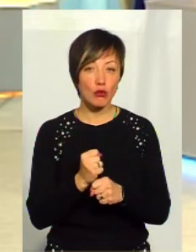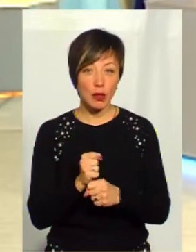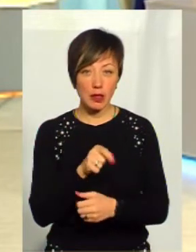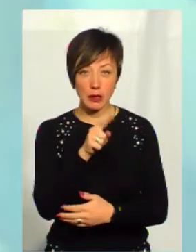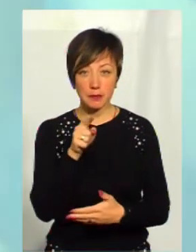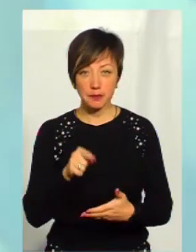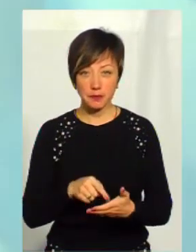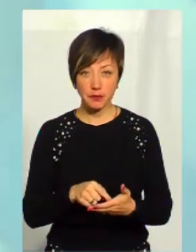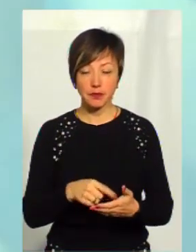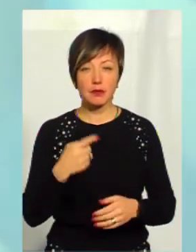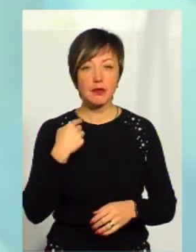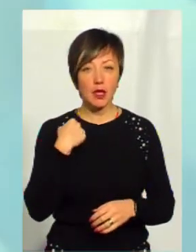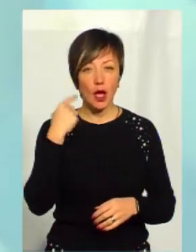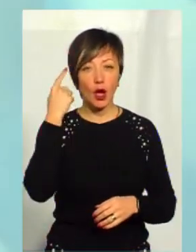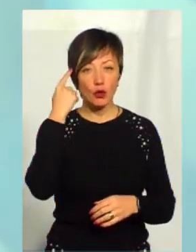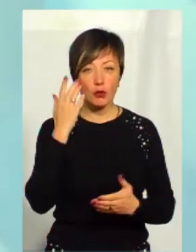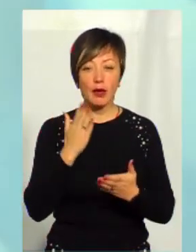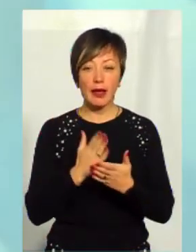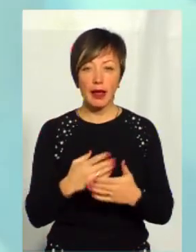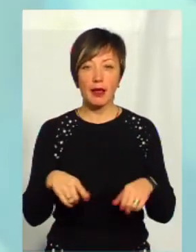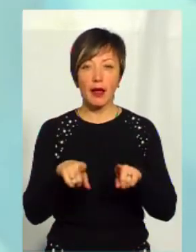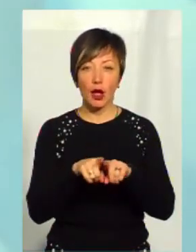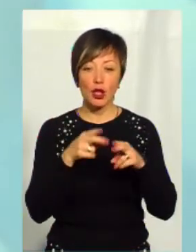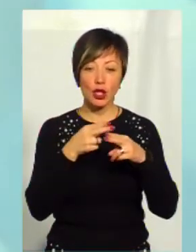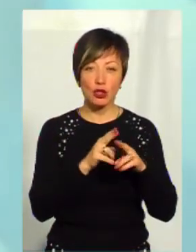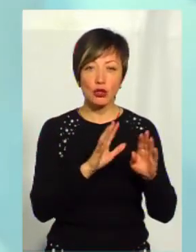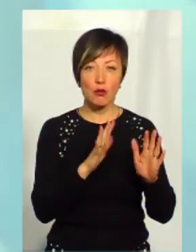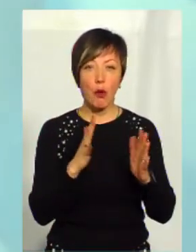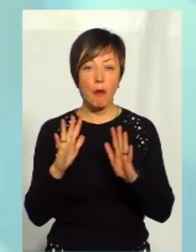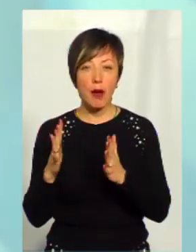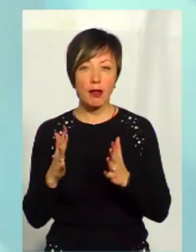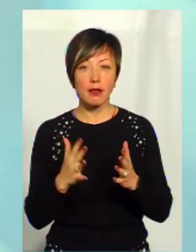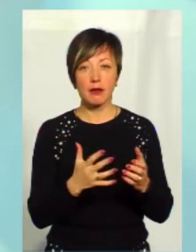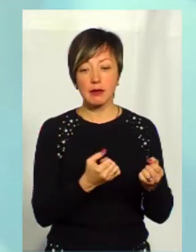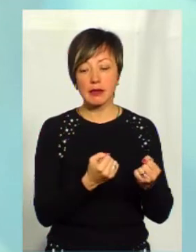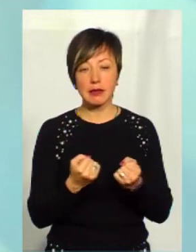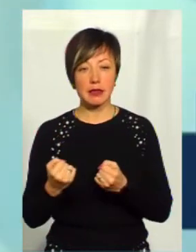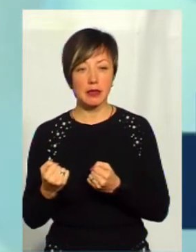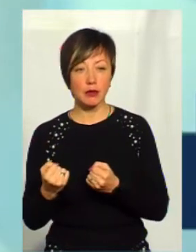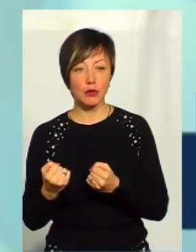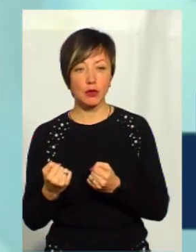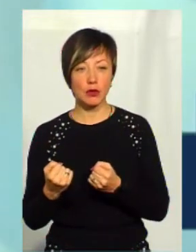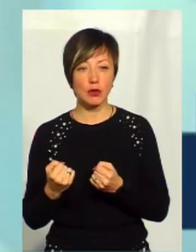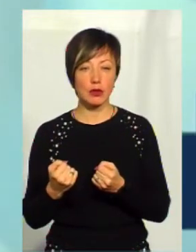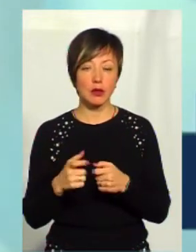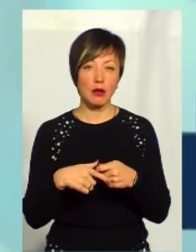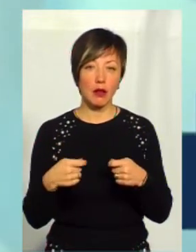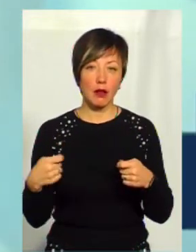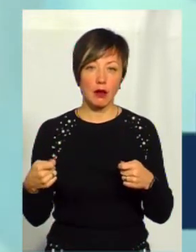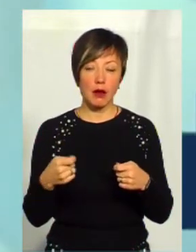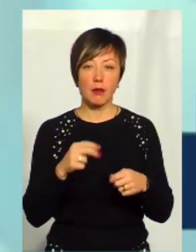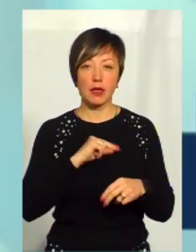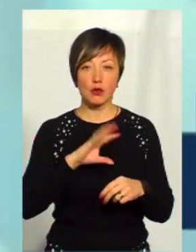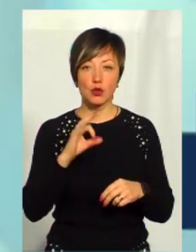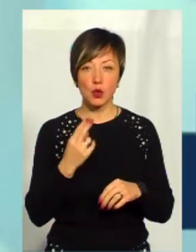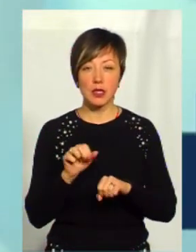робити? Ну, я думаю, що є такі технічні моменти, які, скажімо так, затримують для працівників